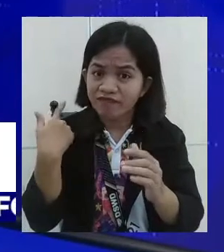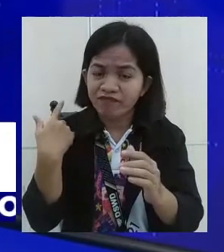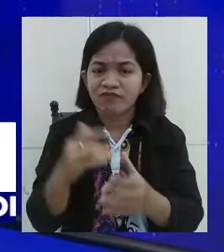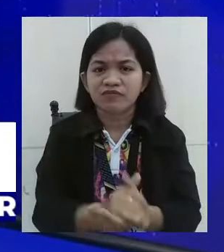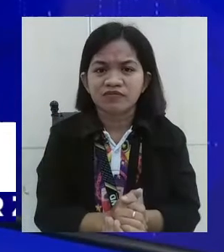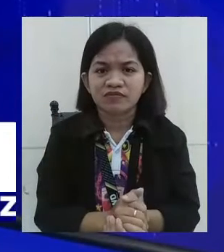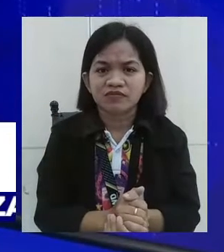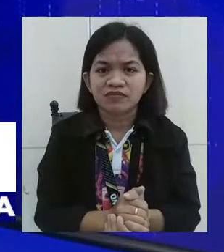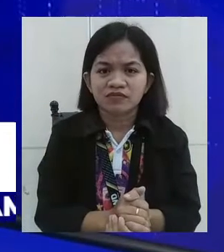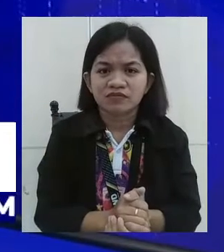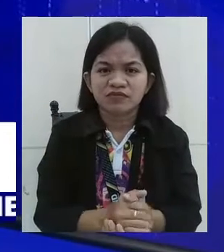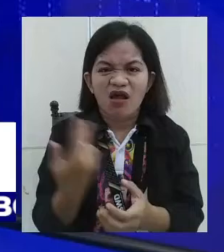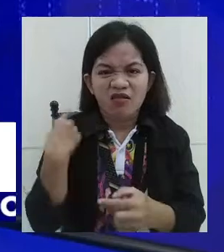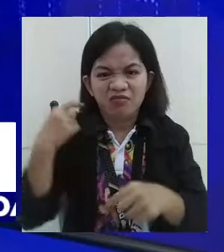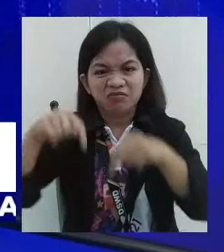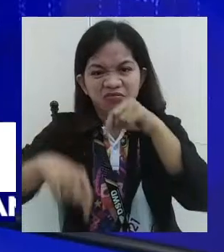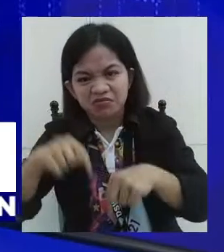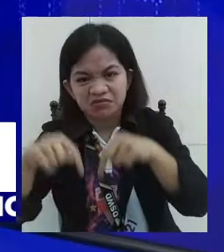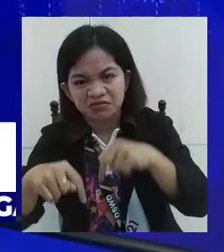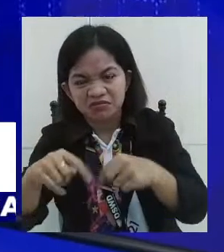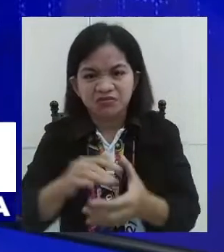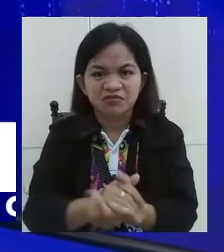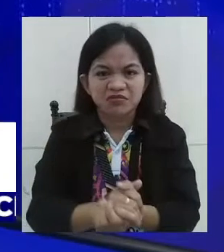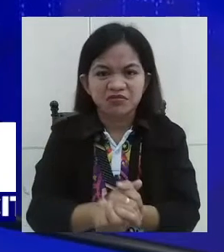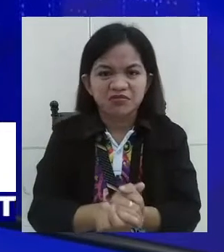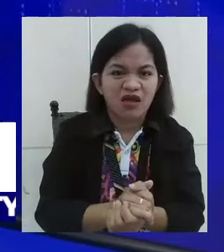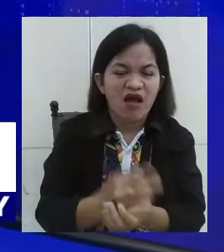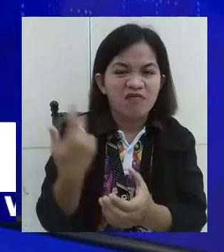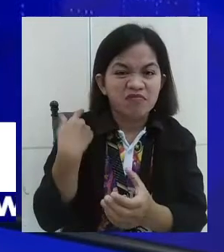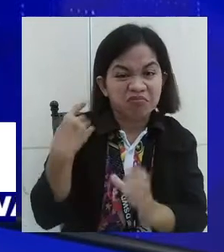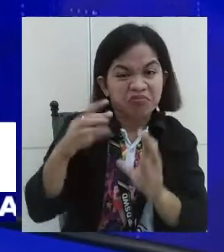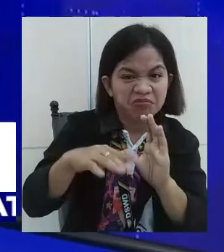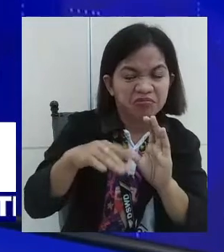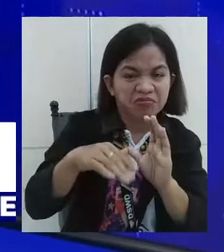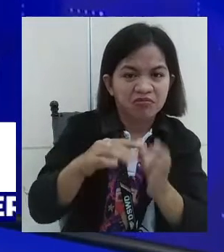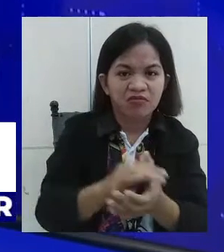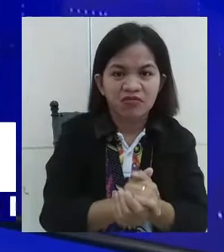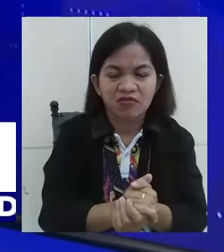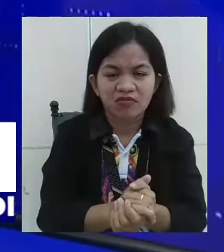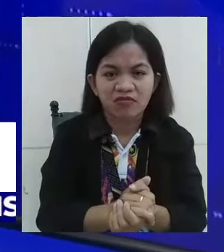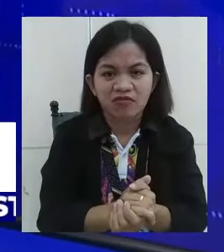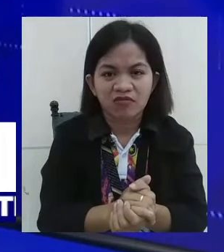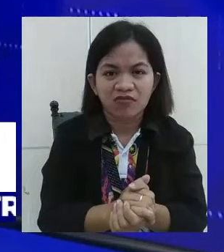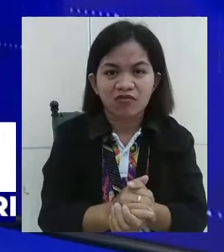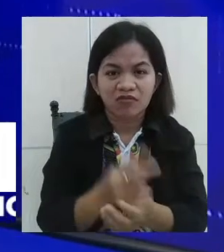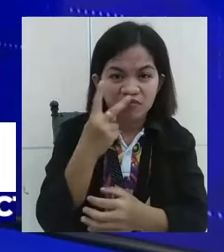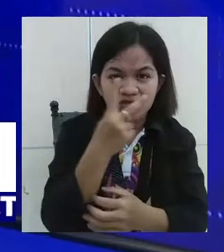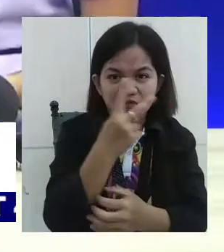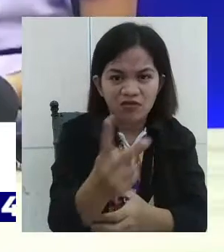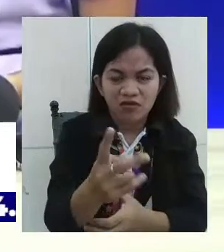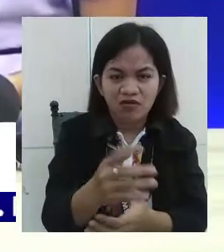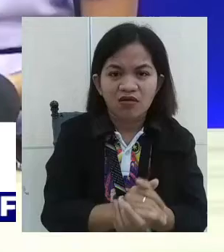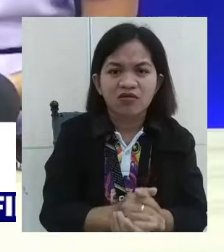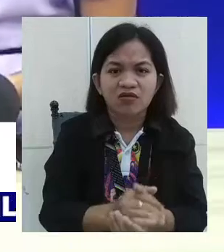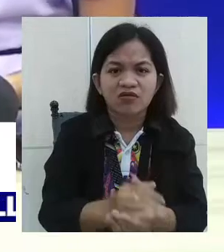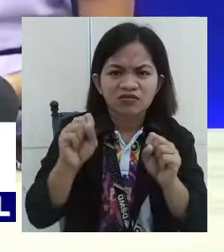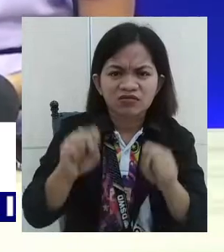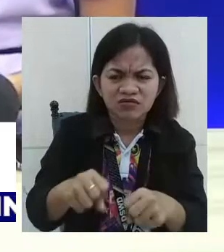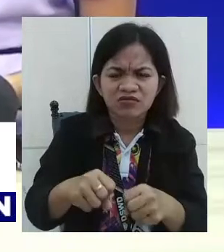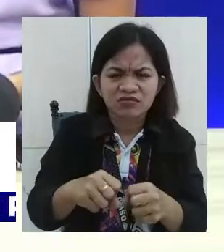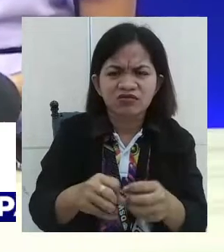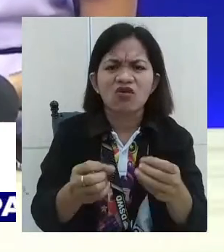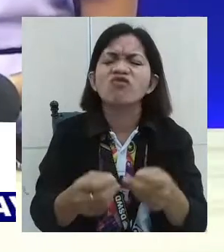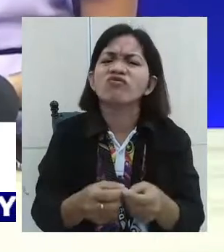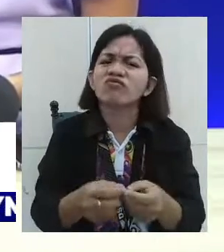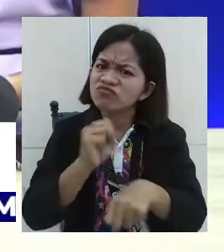mobility impairment o disability, titingnan pa rin niya yung accessibility ng kanyang workplace. Isang issue yon,